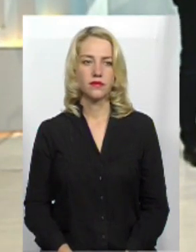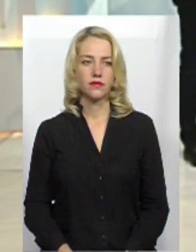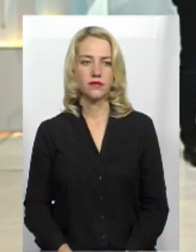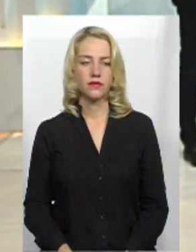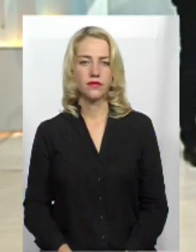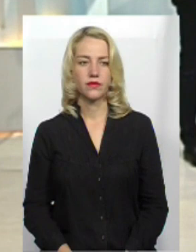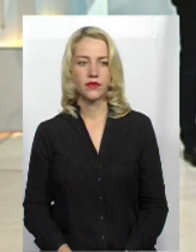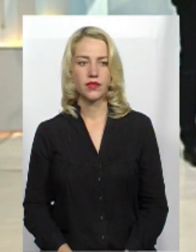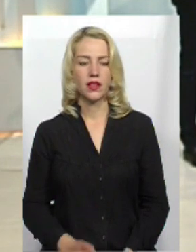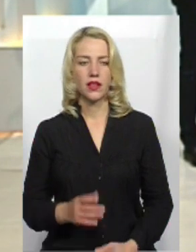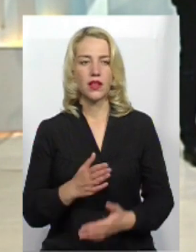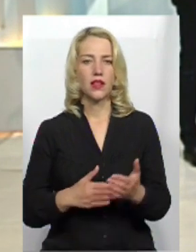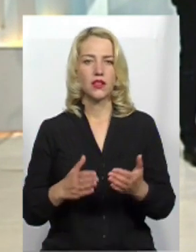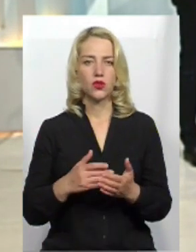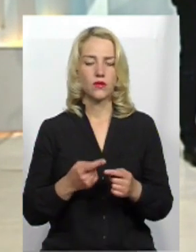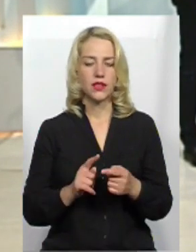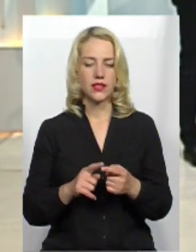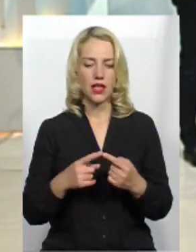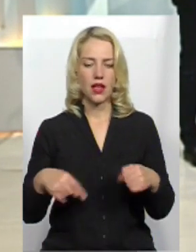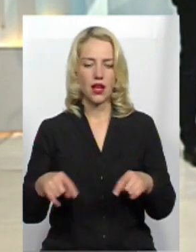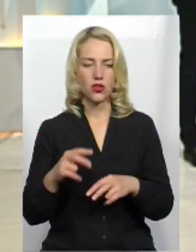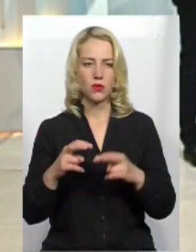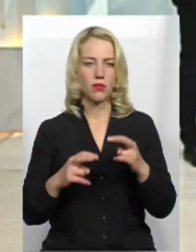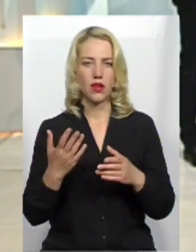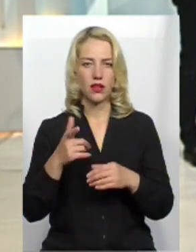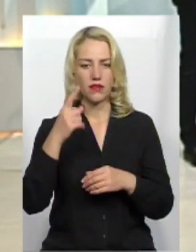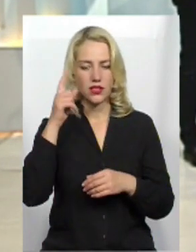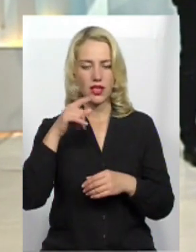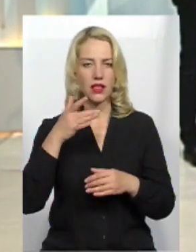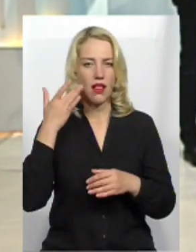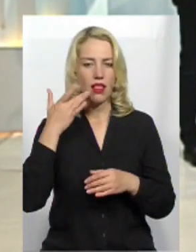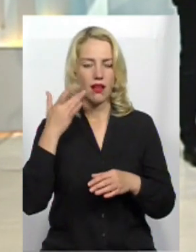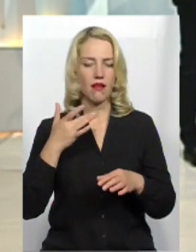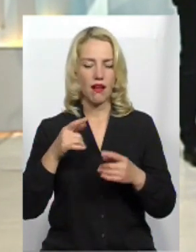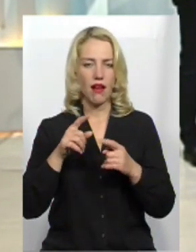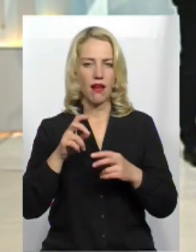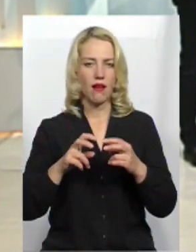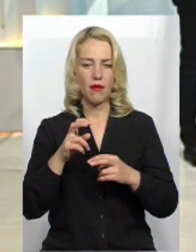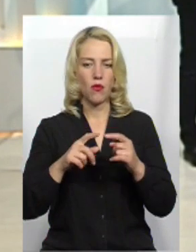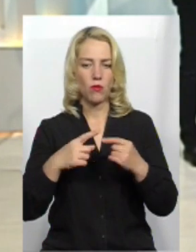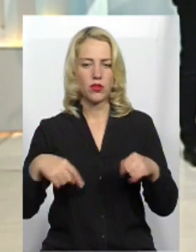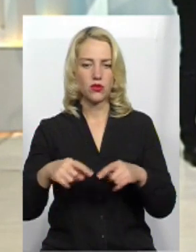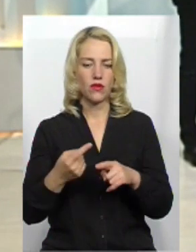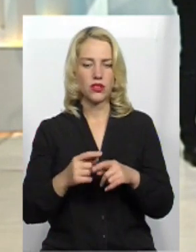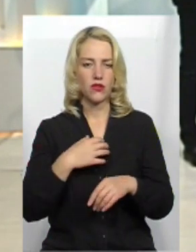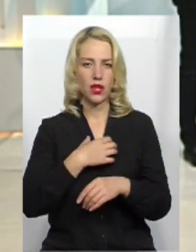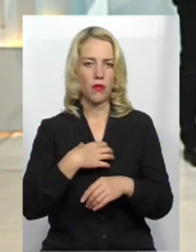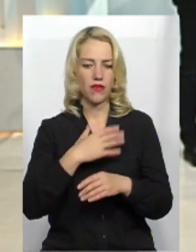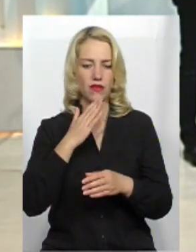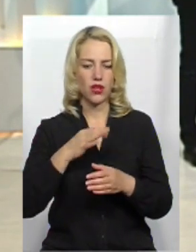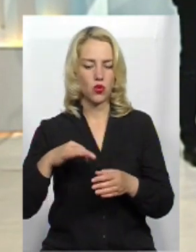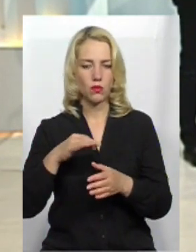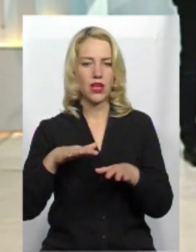Не зовсім та галузь промисловості, в якій ви знаєтеся, але легка промисловість. Одна з провідних в області. Проте значна